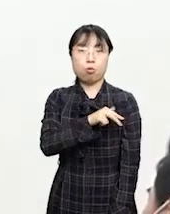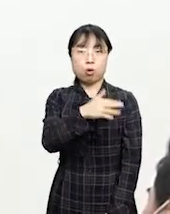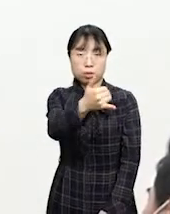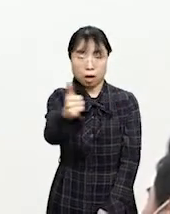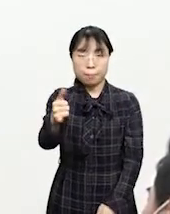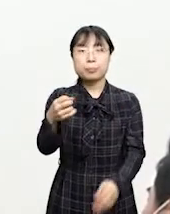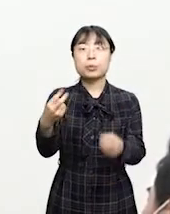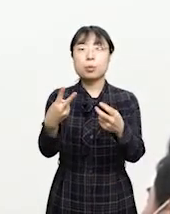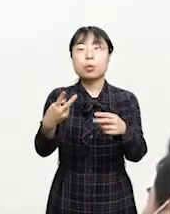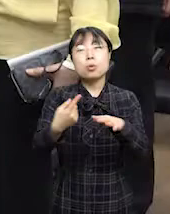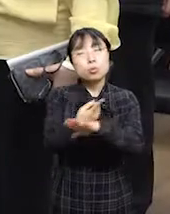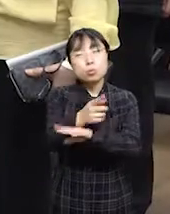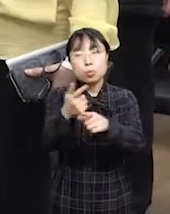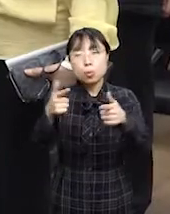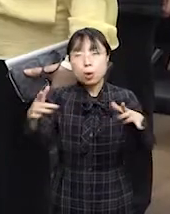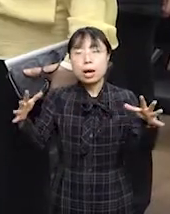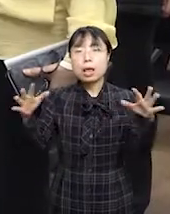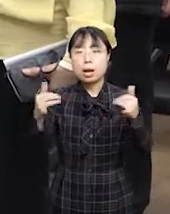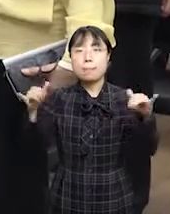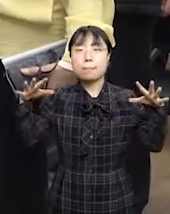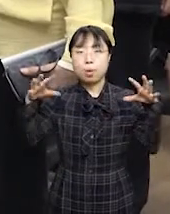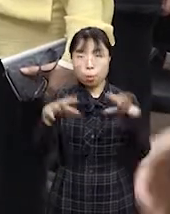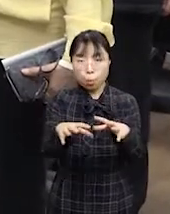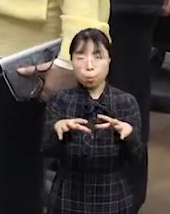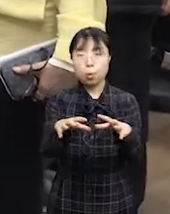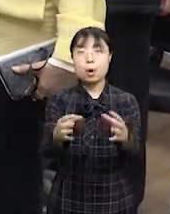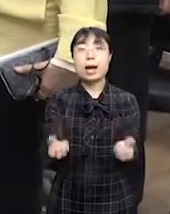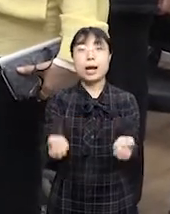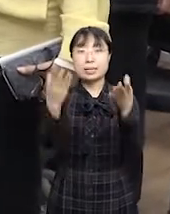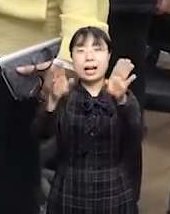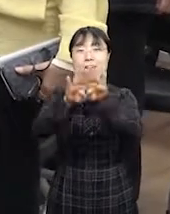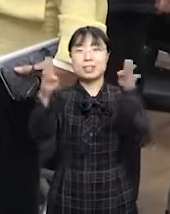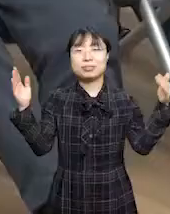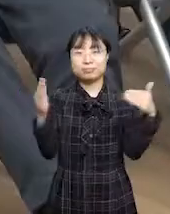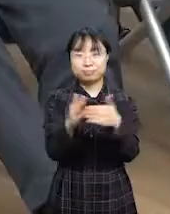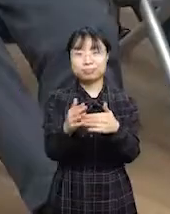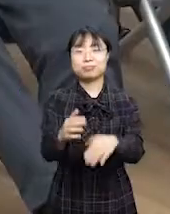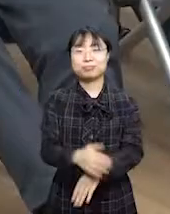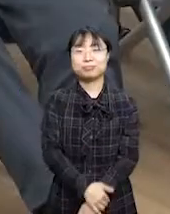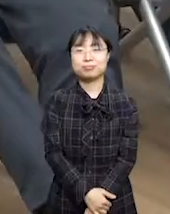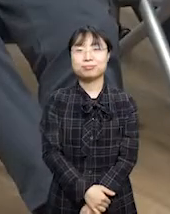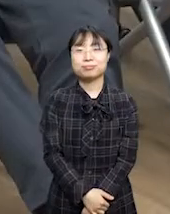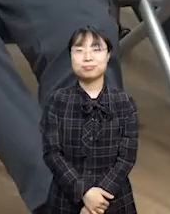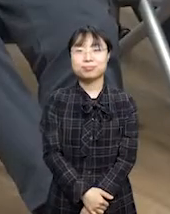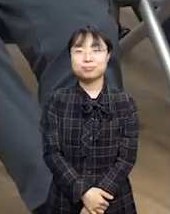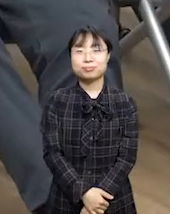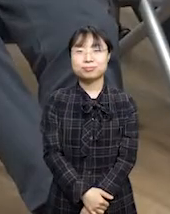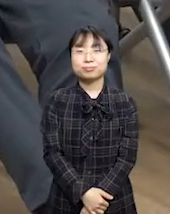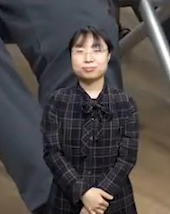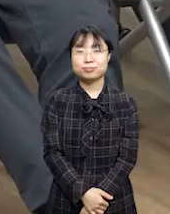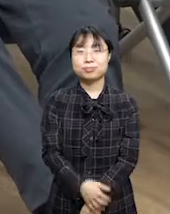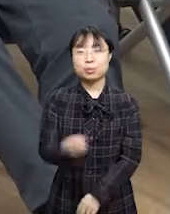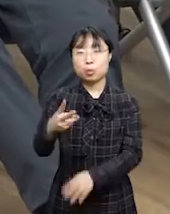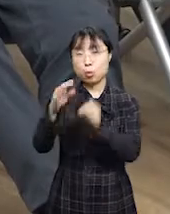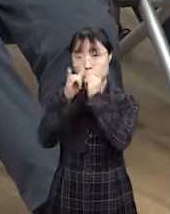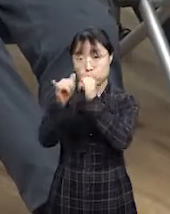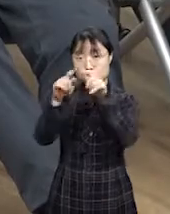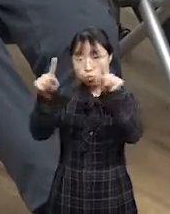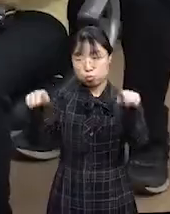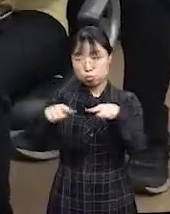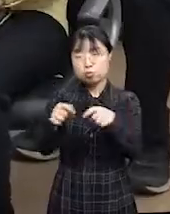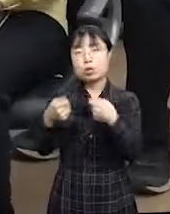대표의원, 그리고 시도의원 등 주요 내빈이 참석한 가운데 회장 취임식과 함께 유공자에 대한 표창